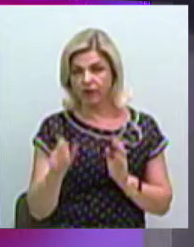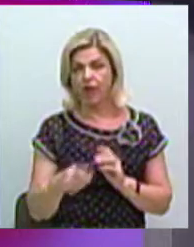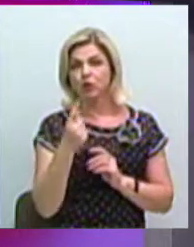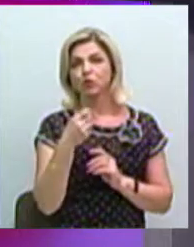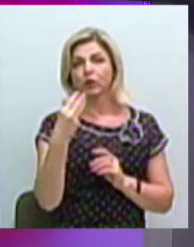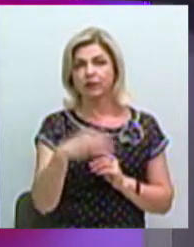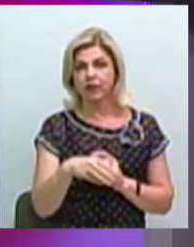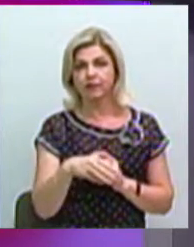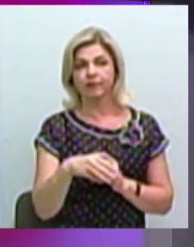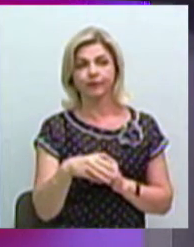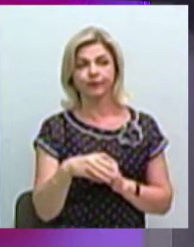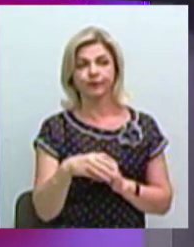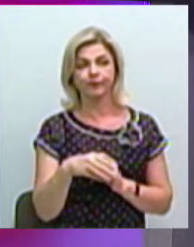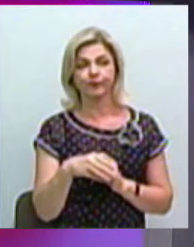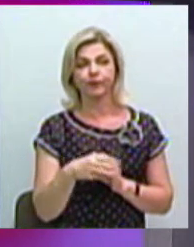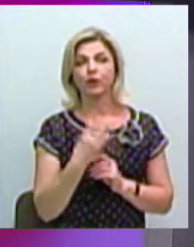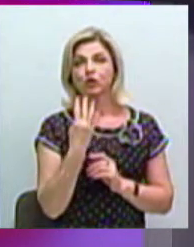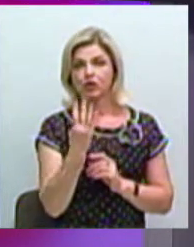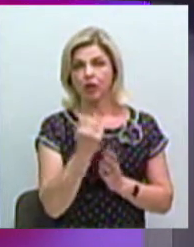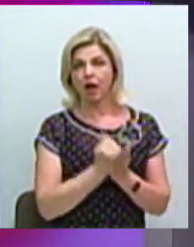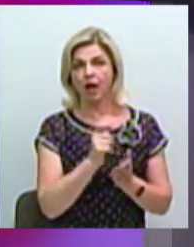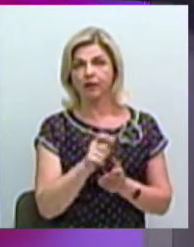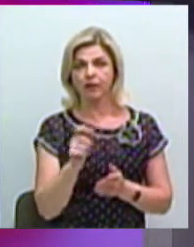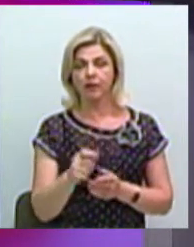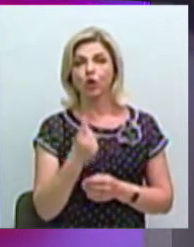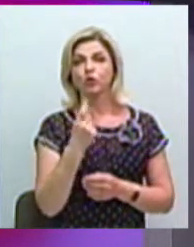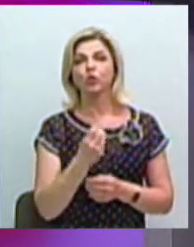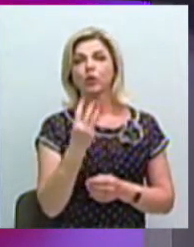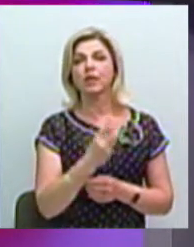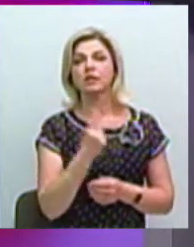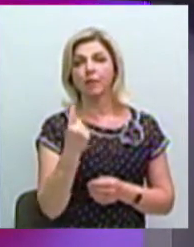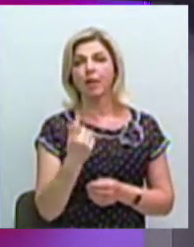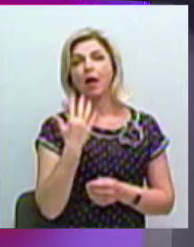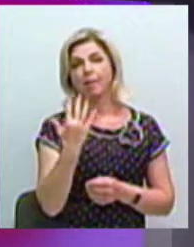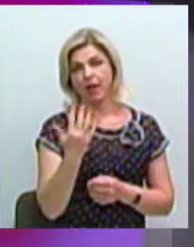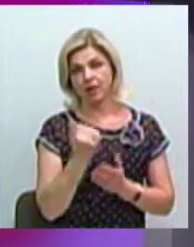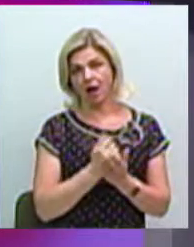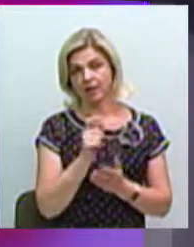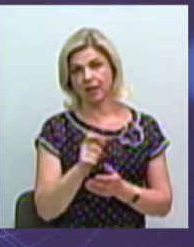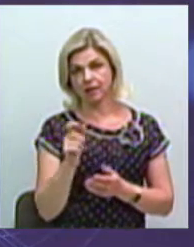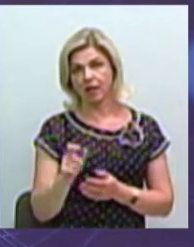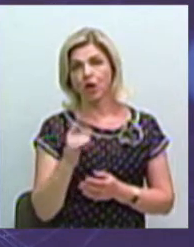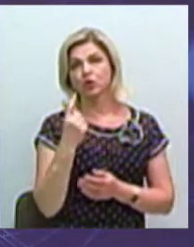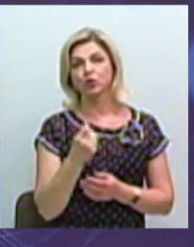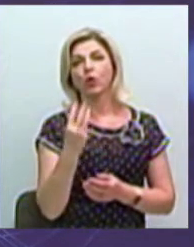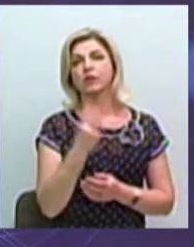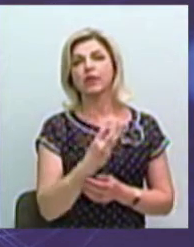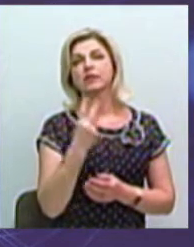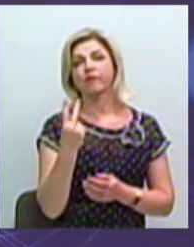130-му одномандатному виборчому округу 4 кандидати, по 131-му 5 кандидатів і по